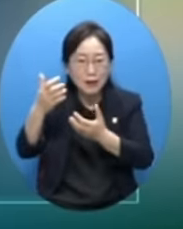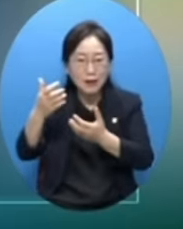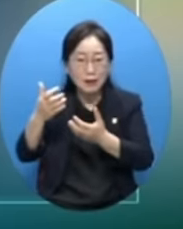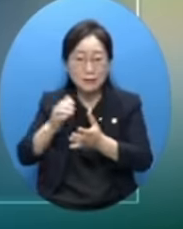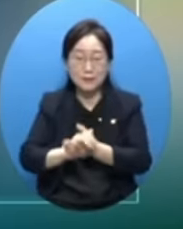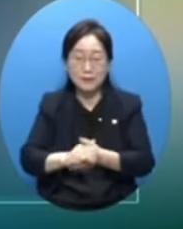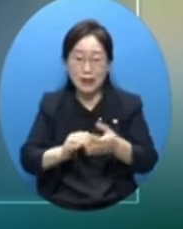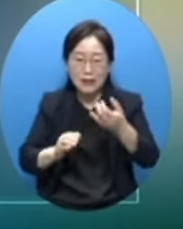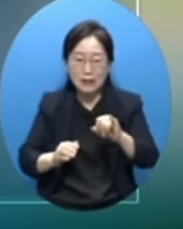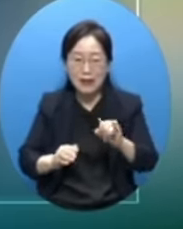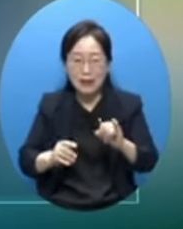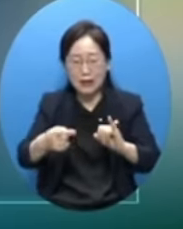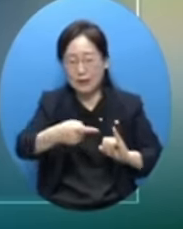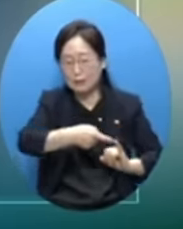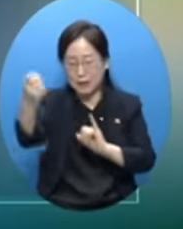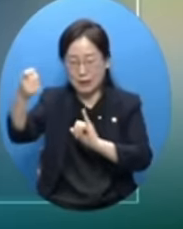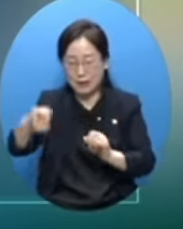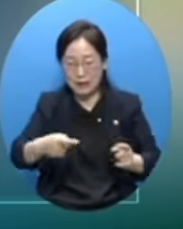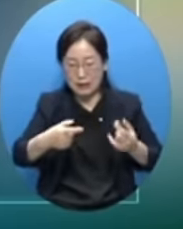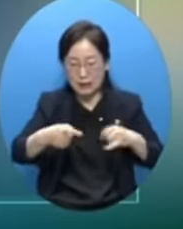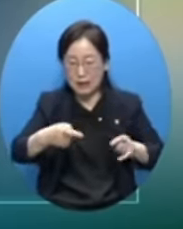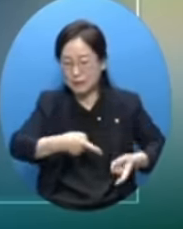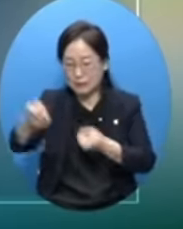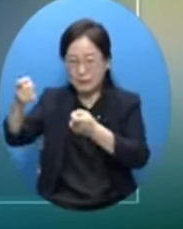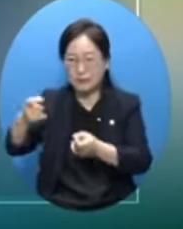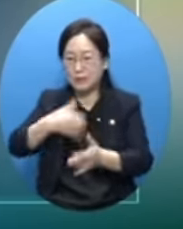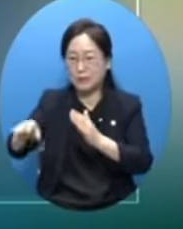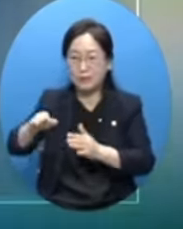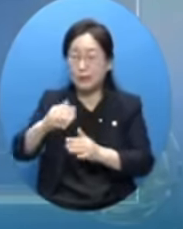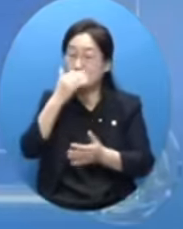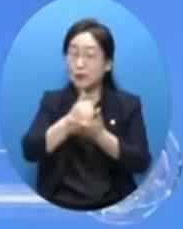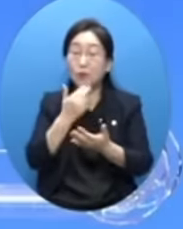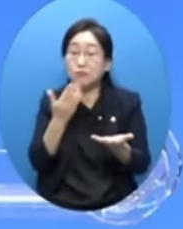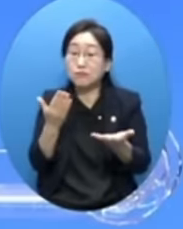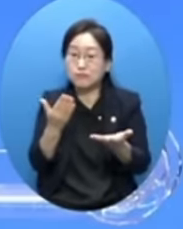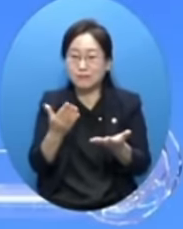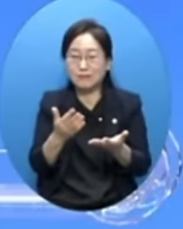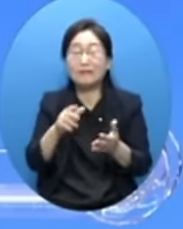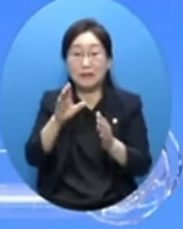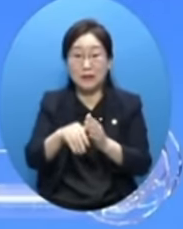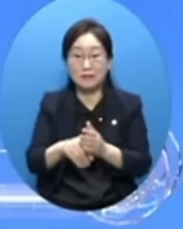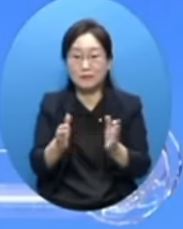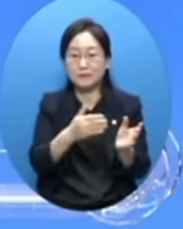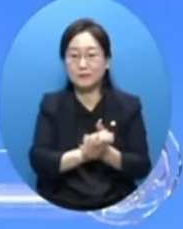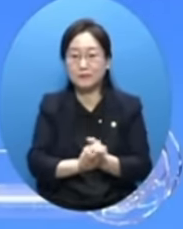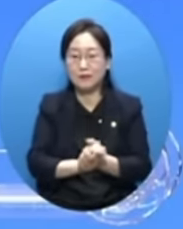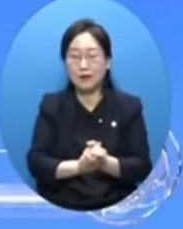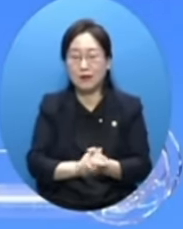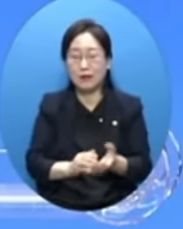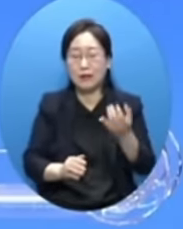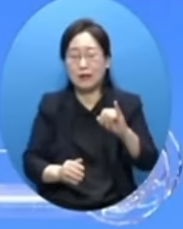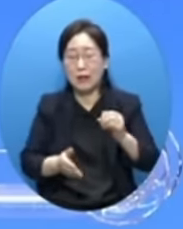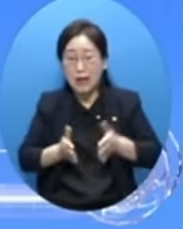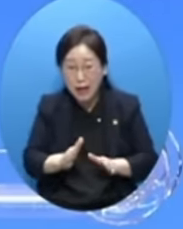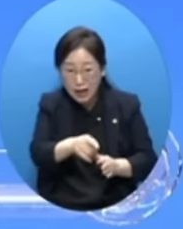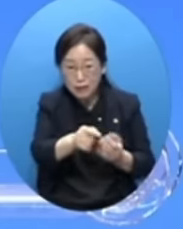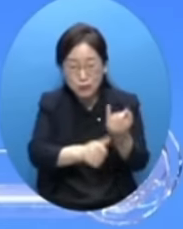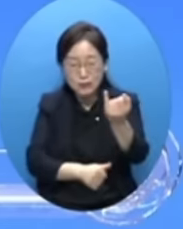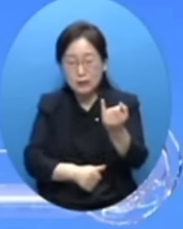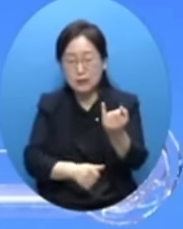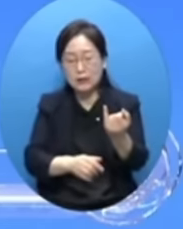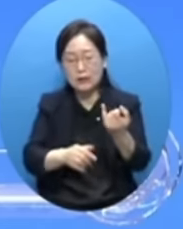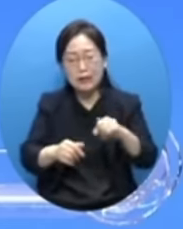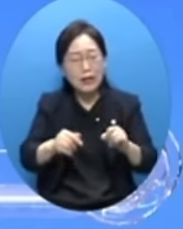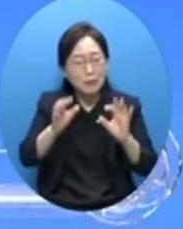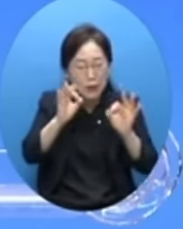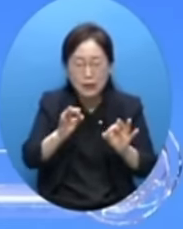딸은 낙태해도 큰 죄책감이 없던 시절입니다. 딸이 태어났다는 말 듣고 아버지가 꼴도 보기 싫다고, 왜 너가 태어나고,